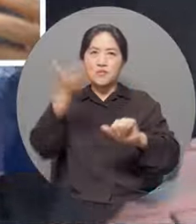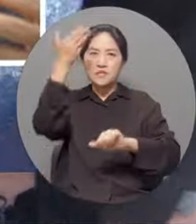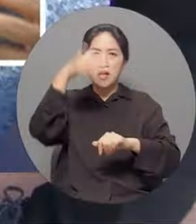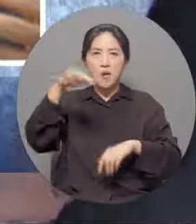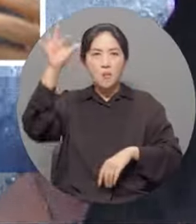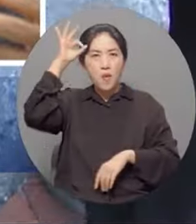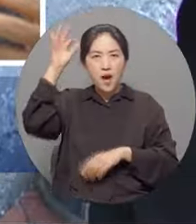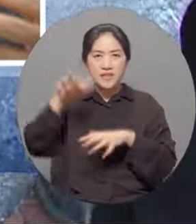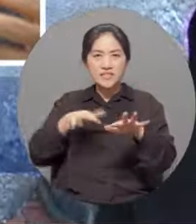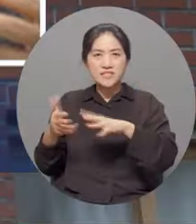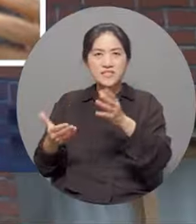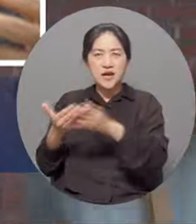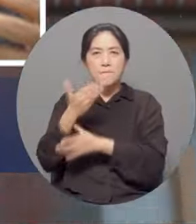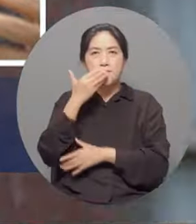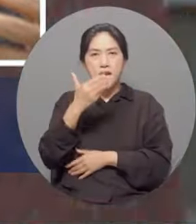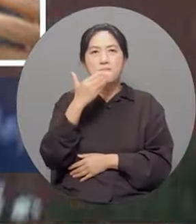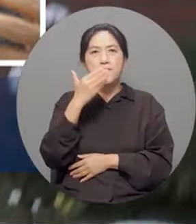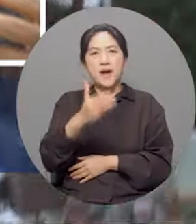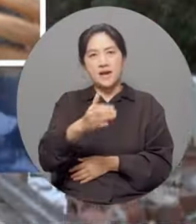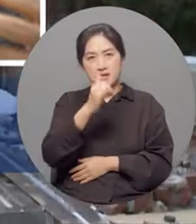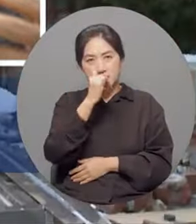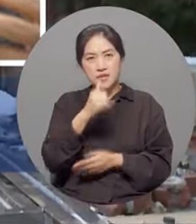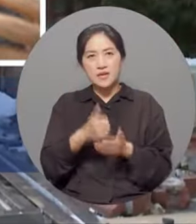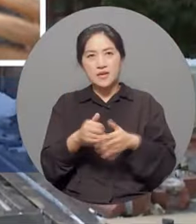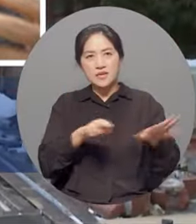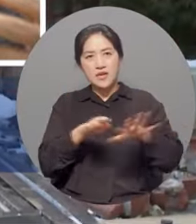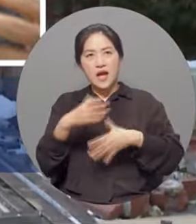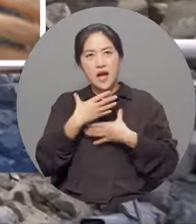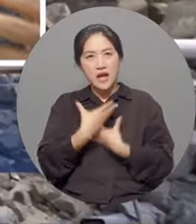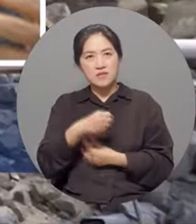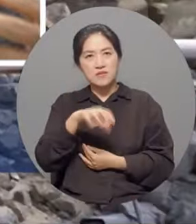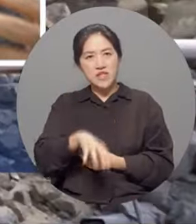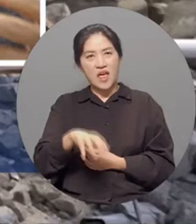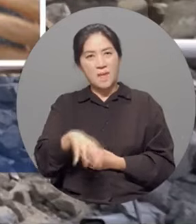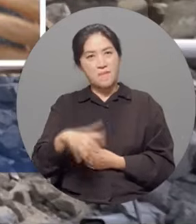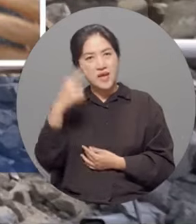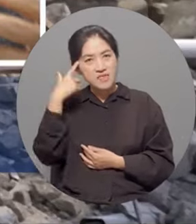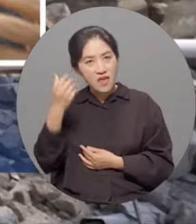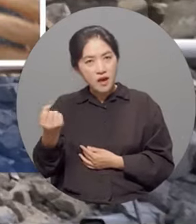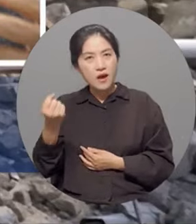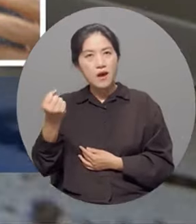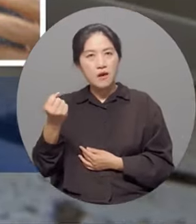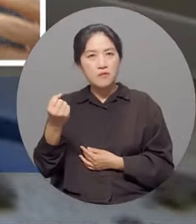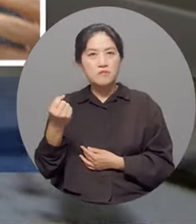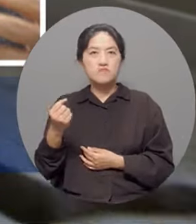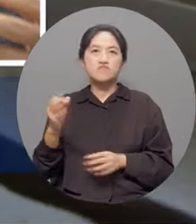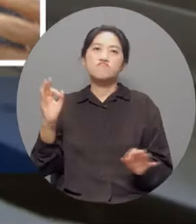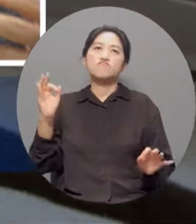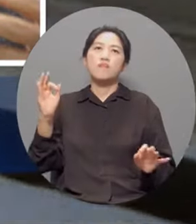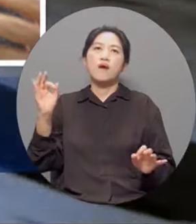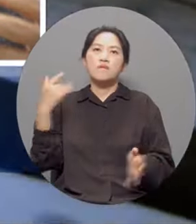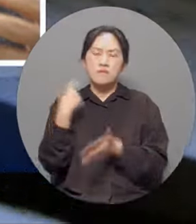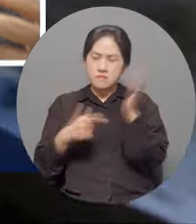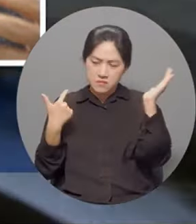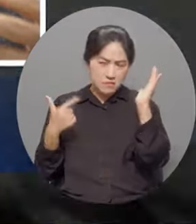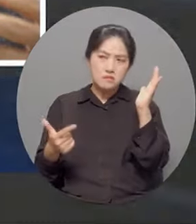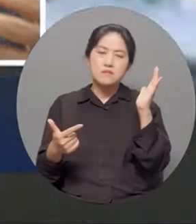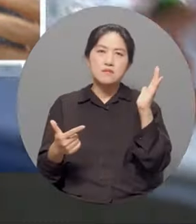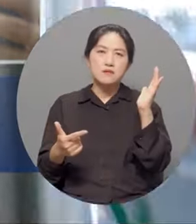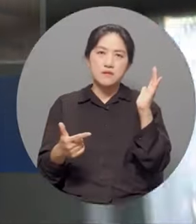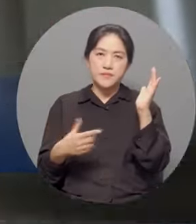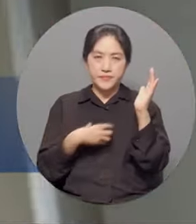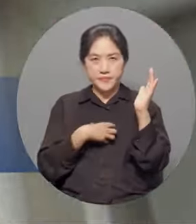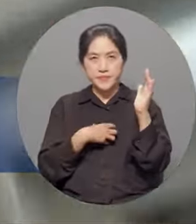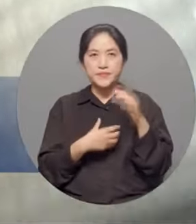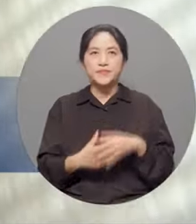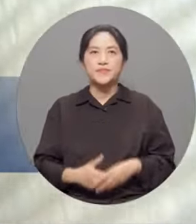정도 지진이 일어날 가능성은 충분히 있는데요. 지진의 안전지대라고 생각하고 있다가 보면 피해를